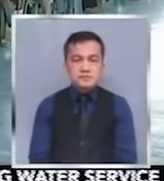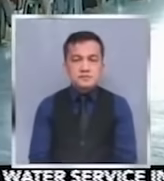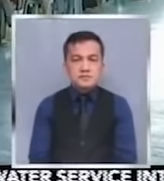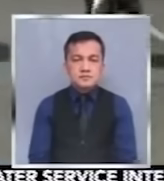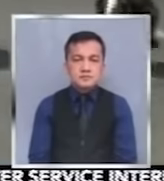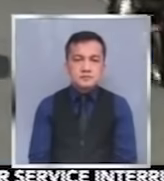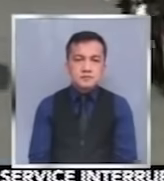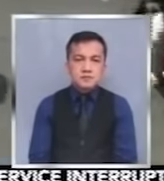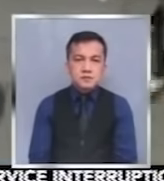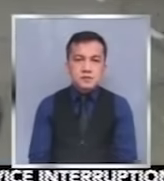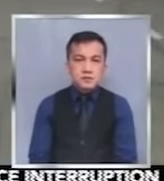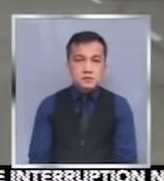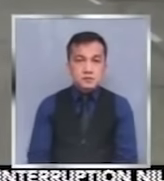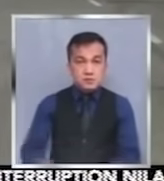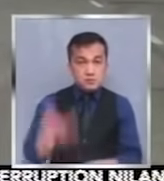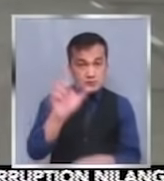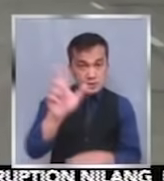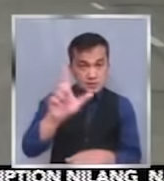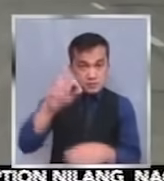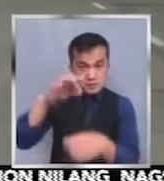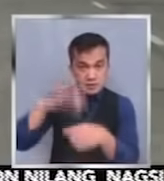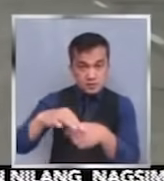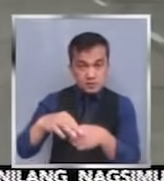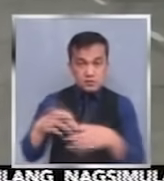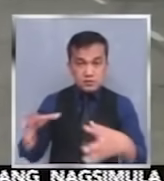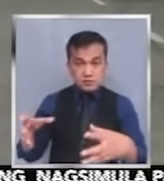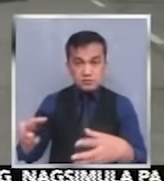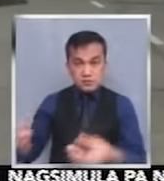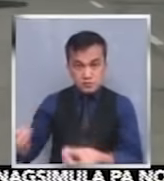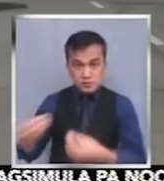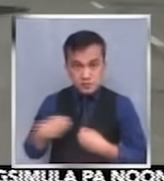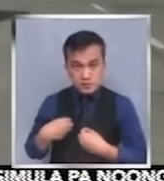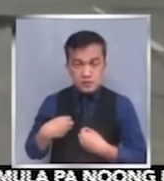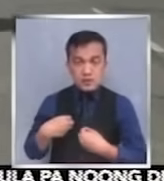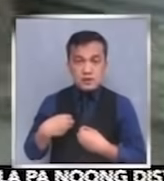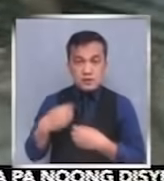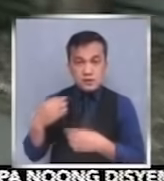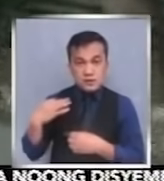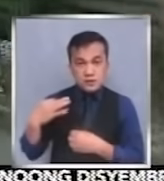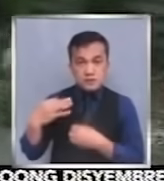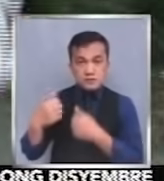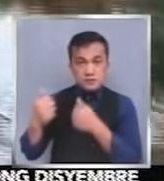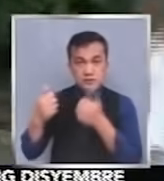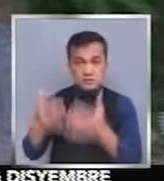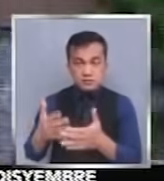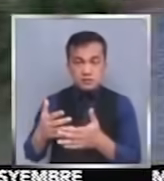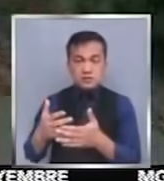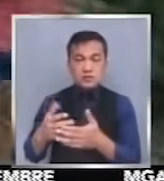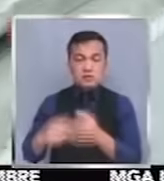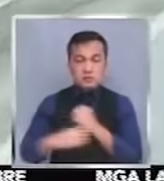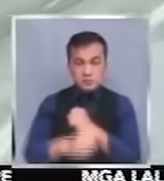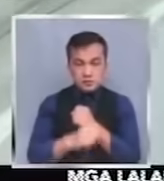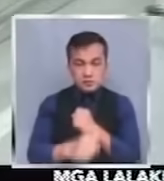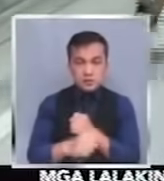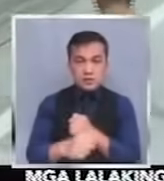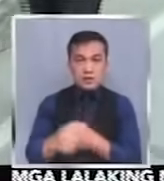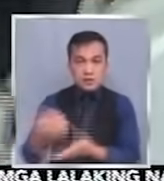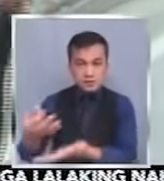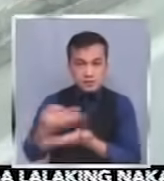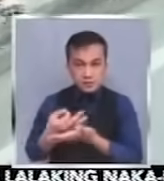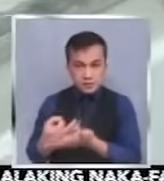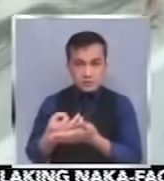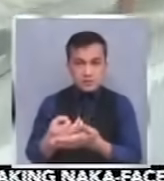Tuwing panahon ng eleksyon, nakatatanggap ang mga kandidato ng donasyon para sa kanilang kampanya. May kandidatong kinakapo sa pondo at